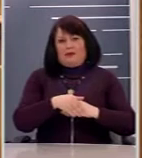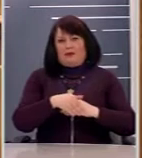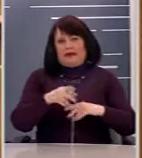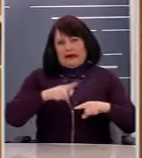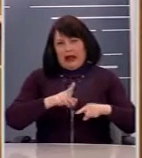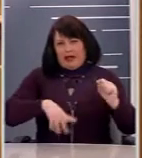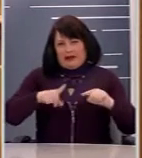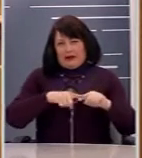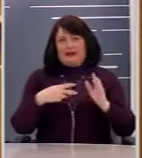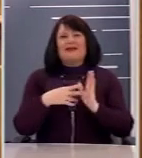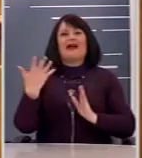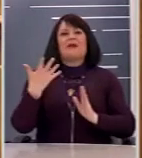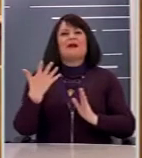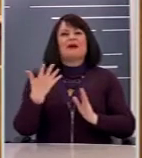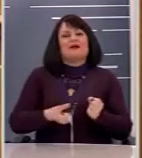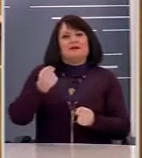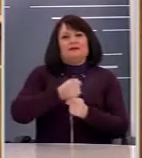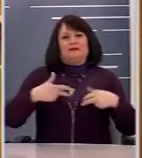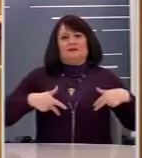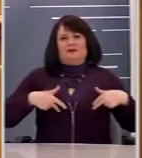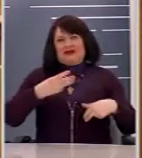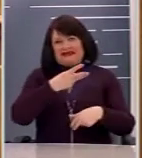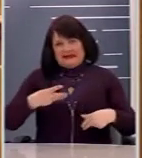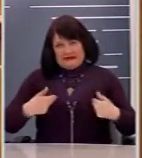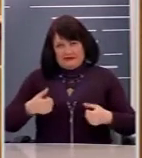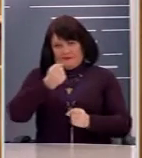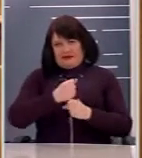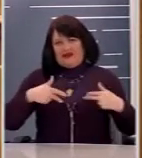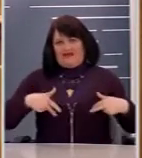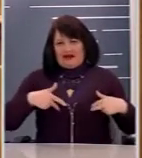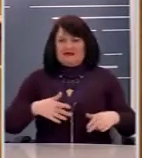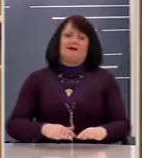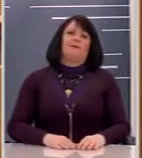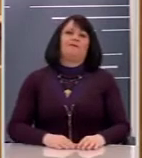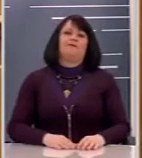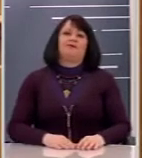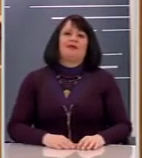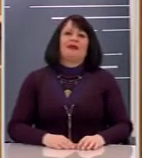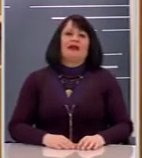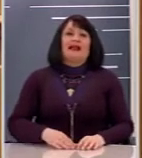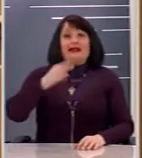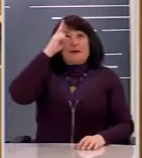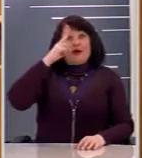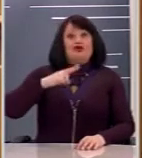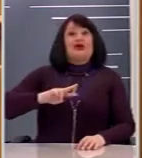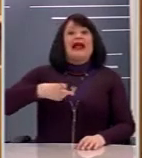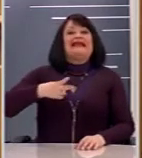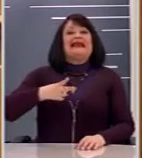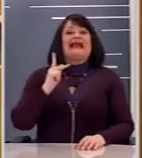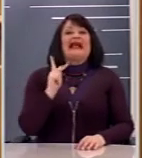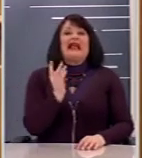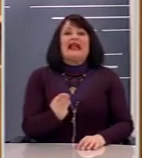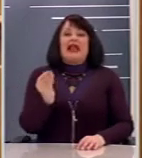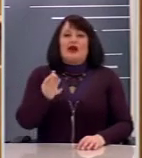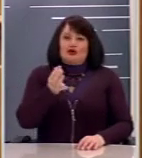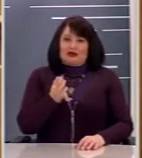2015, όταν ανέλαβε την εξουσία, την κυβερνητική εξουσία, ο ΣΥΡΙΖΑ. Γκάμπριελ, αντικαγκελάριος της Γερμανίας. Η ελληνική